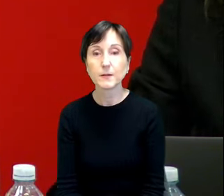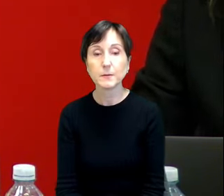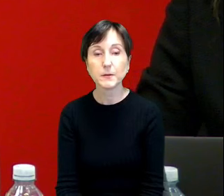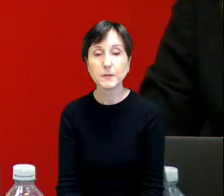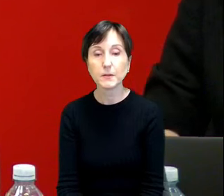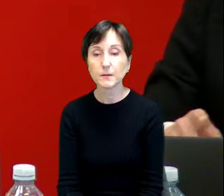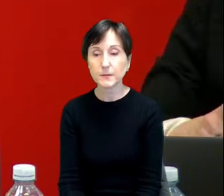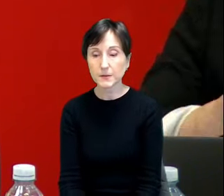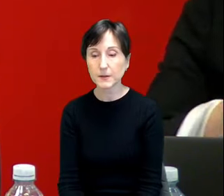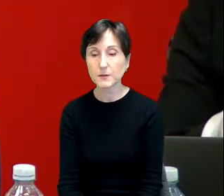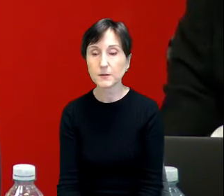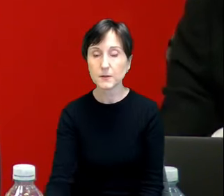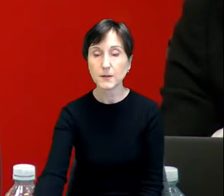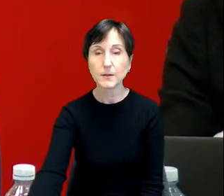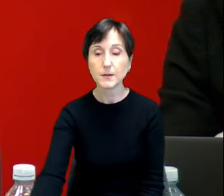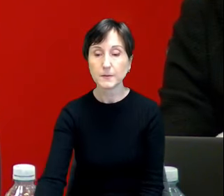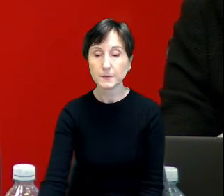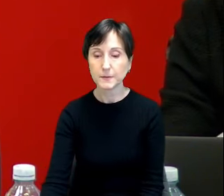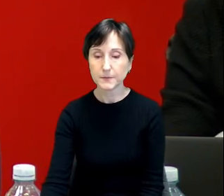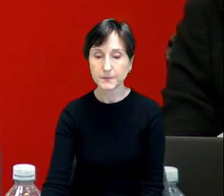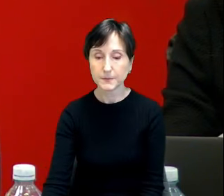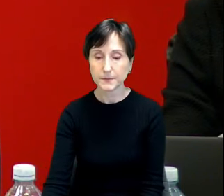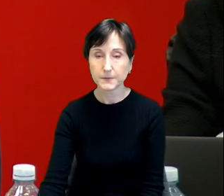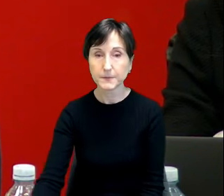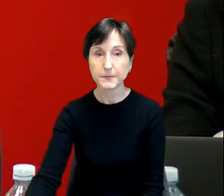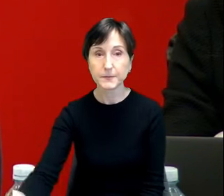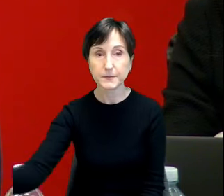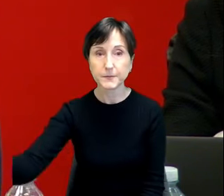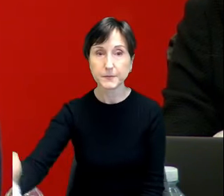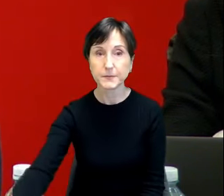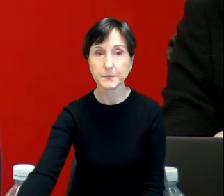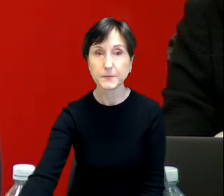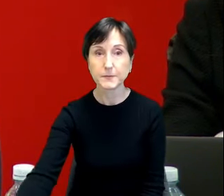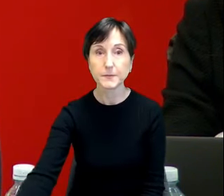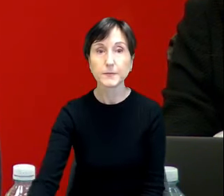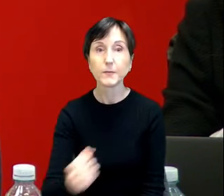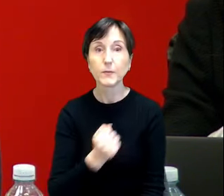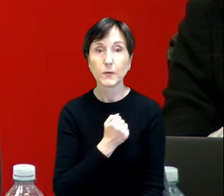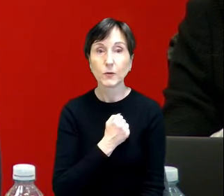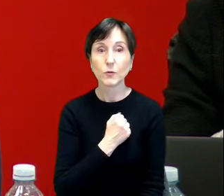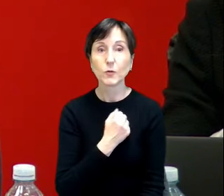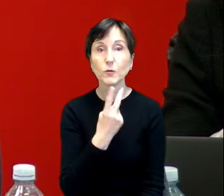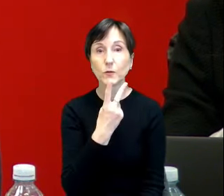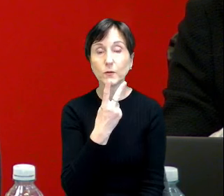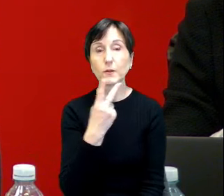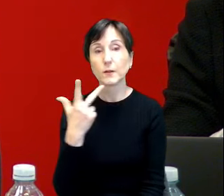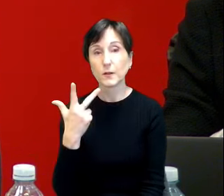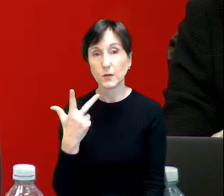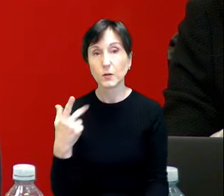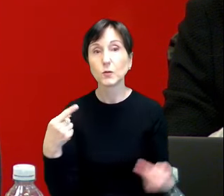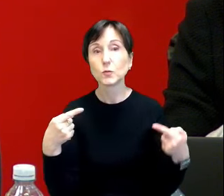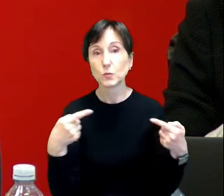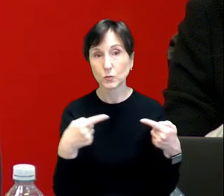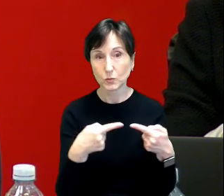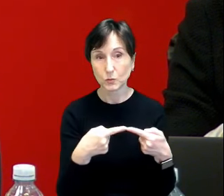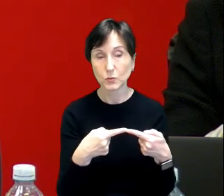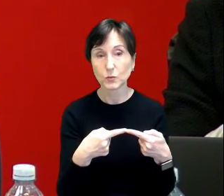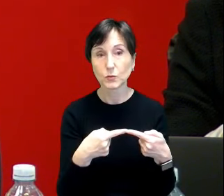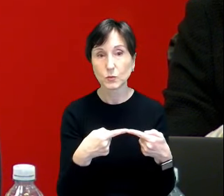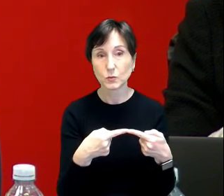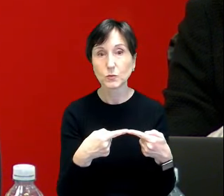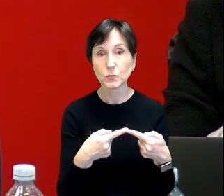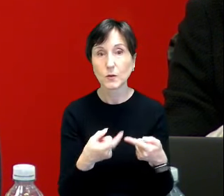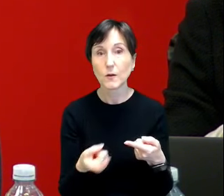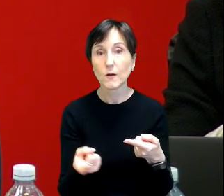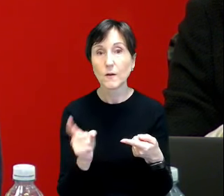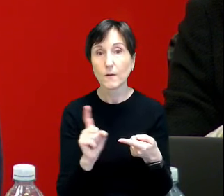taip taip a turime 23 už pagal pagal pagal elektroninę sistemą